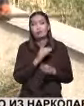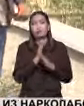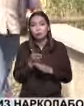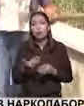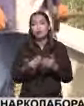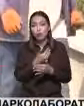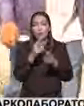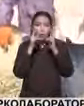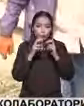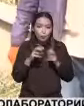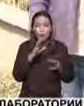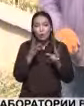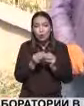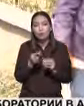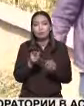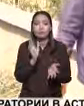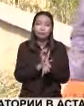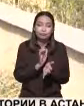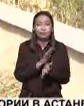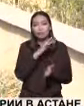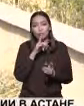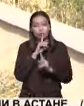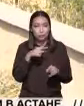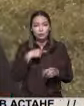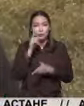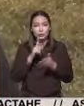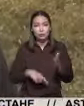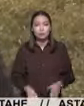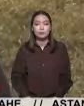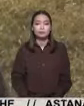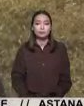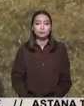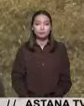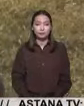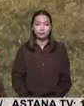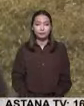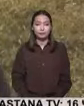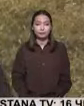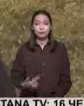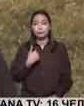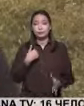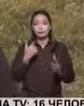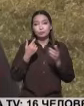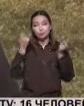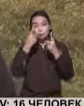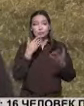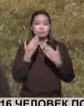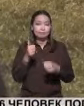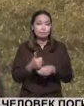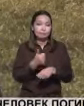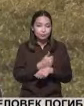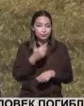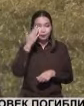сюда вновь, проверим берег на чистоту. Надеюсь, его не будет много. Мы консультируемся с администрацией в